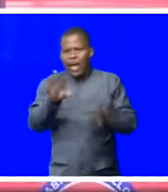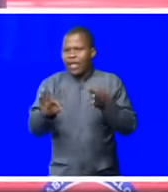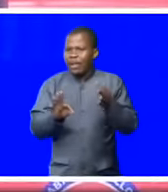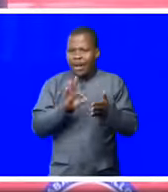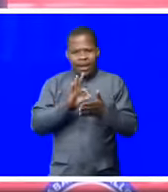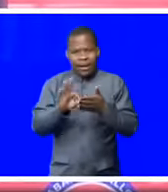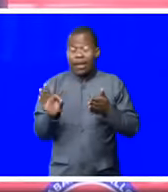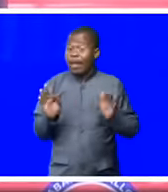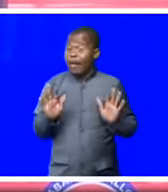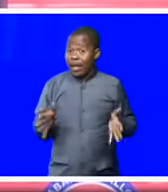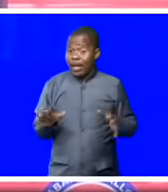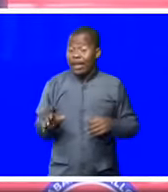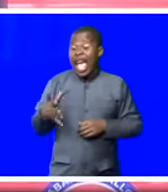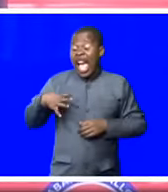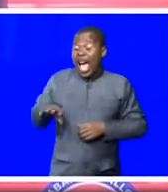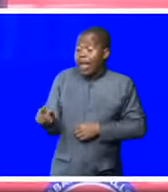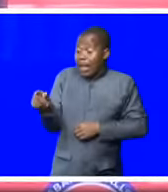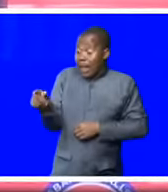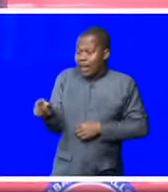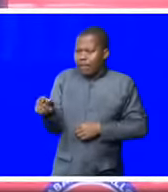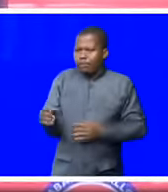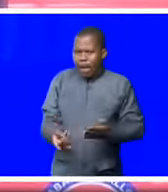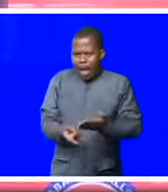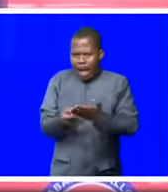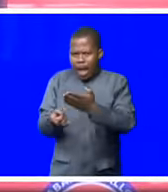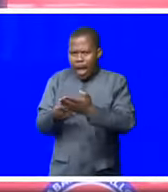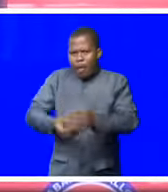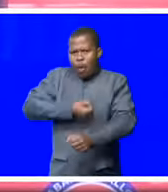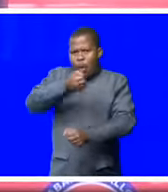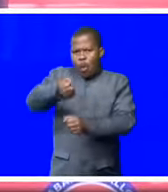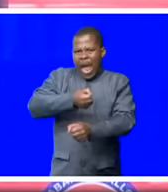ufuna umuntu otamelekelela